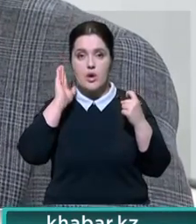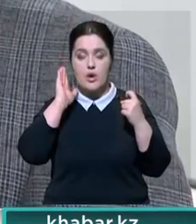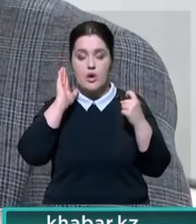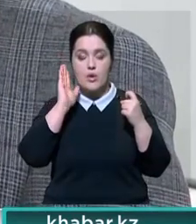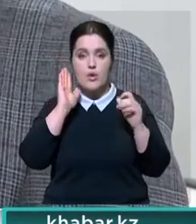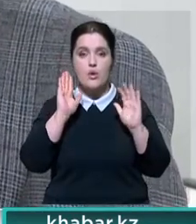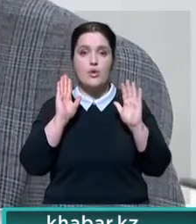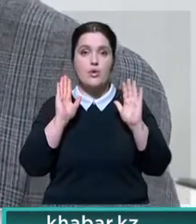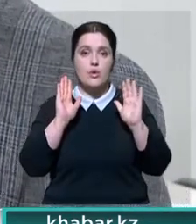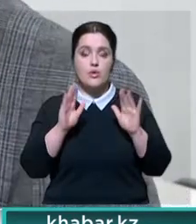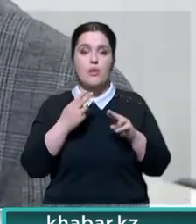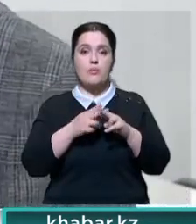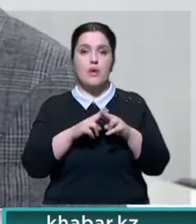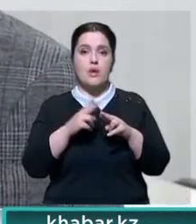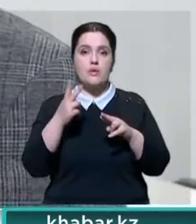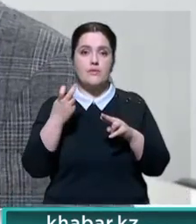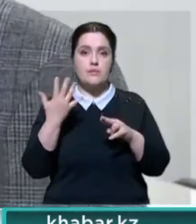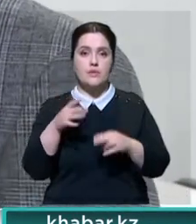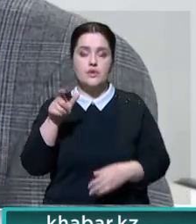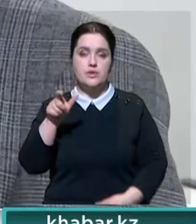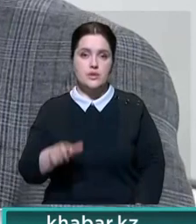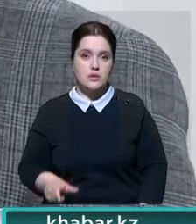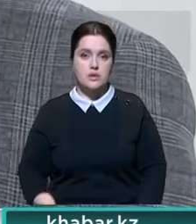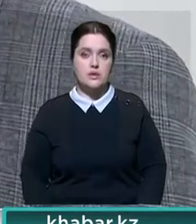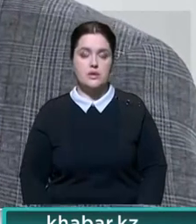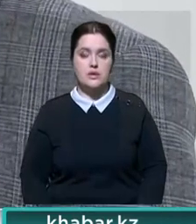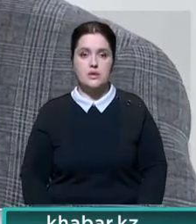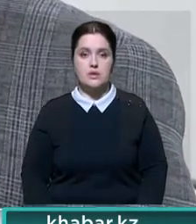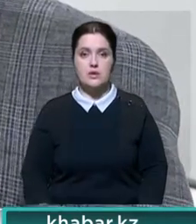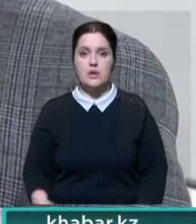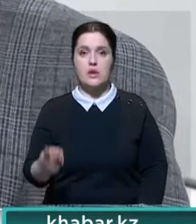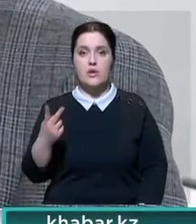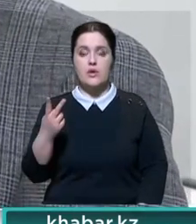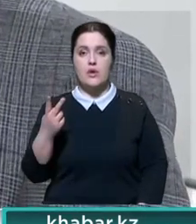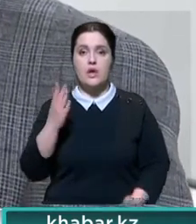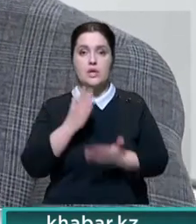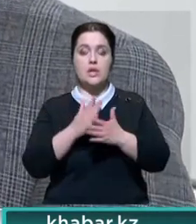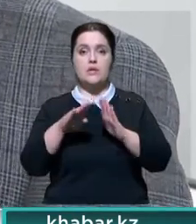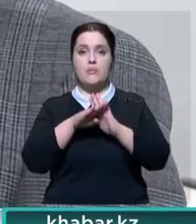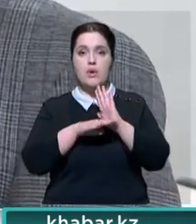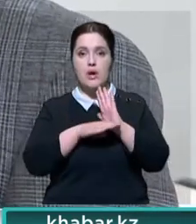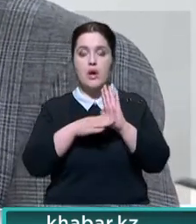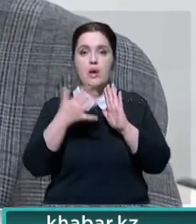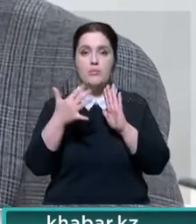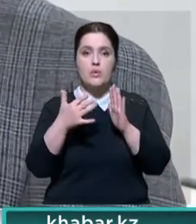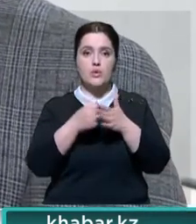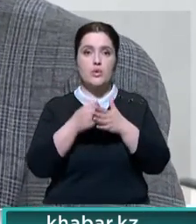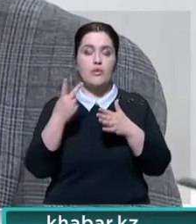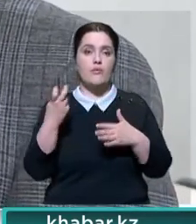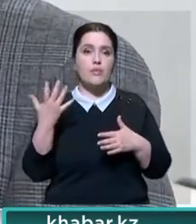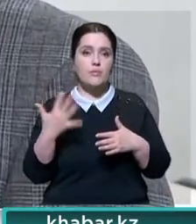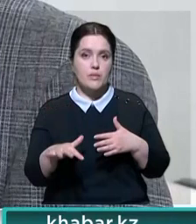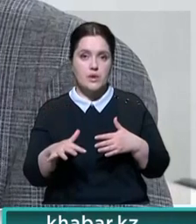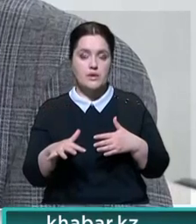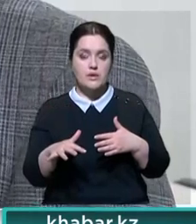в тех населенных пунктах, где превышает 250 человек. Где менее 250, есть программа от 50 до 250, то